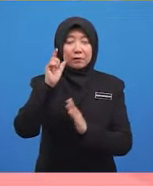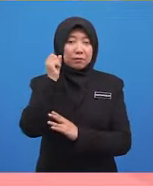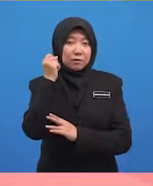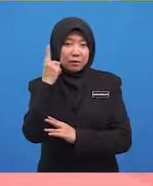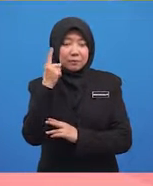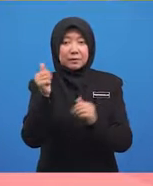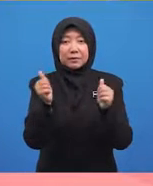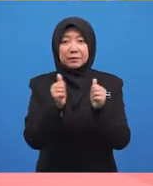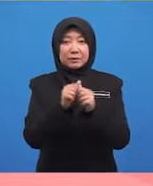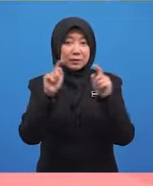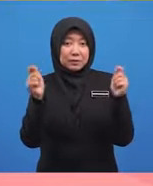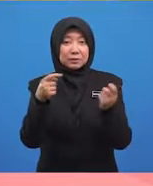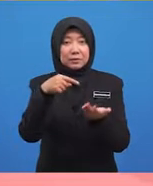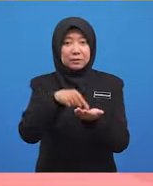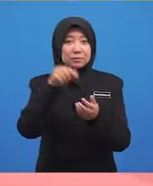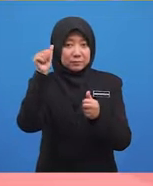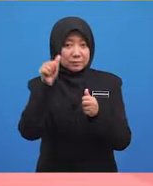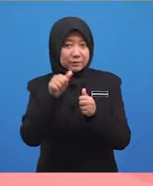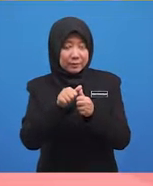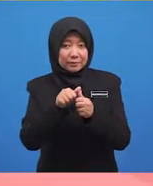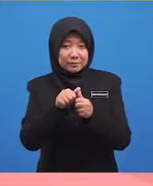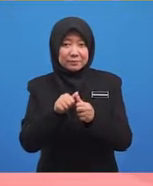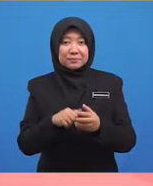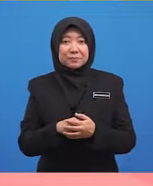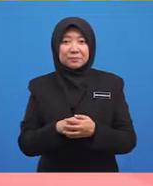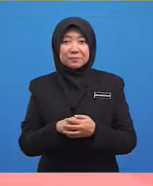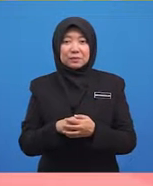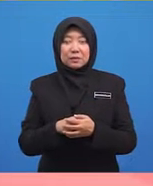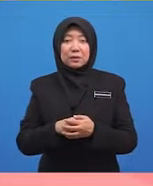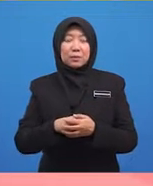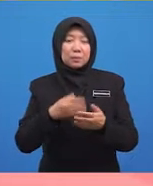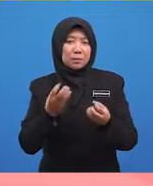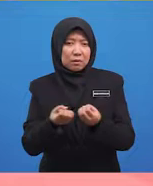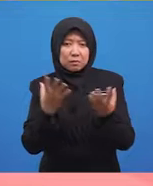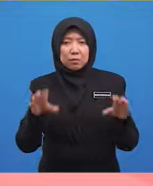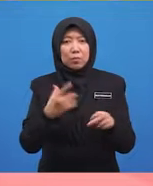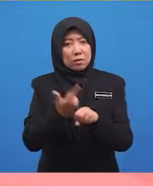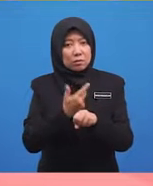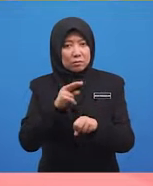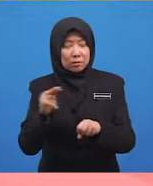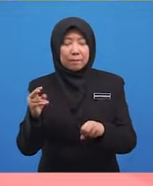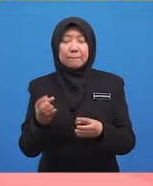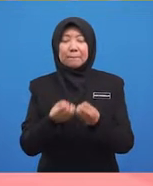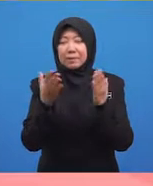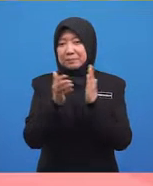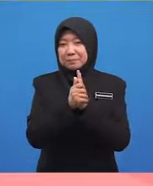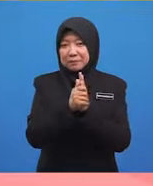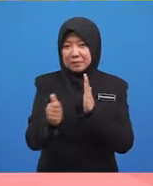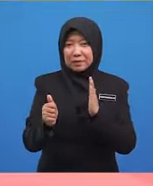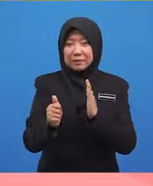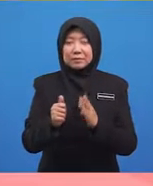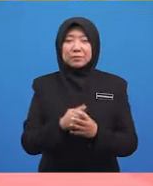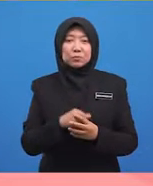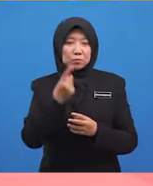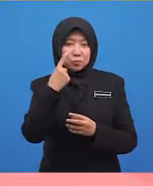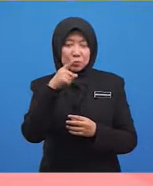tajuk kata majmuk ini? Ingat ya murid-murid, semakin kita banyak membuat latihan, semakin mahir kita